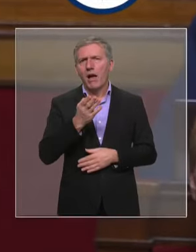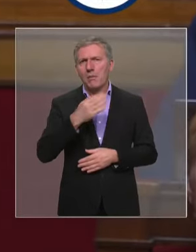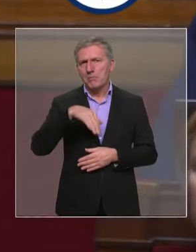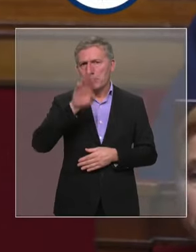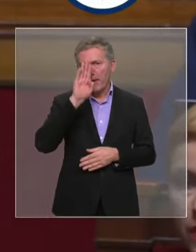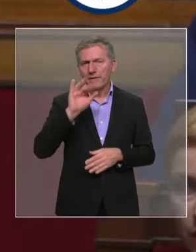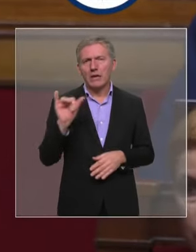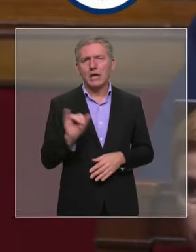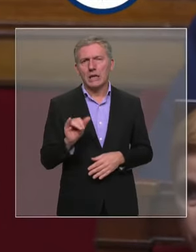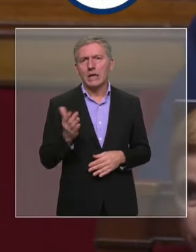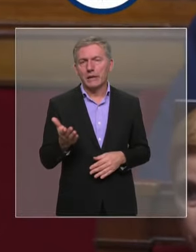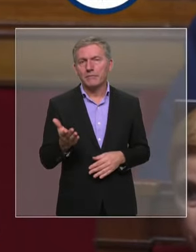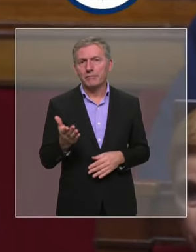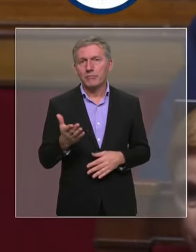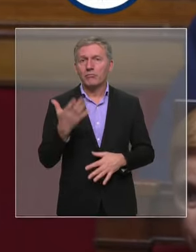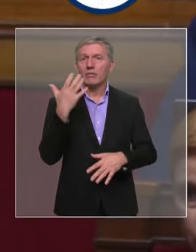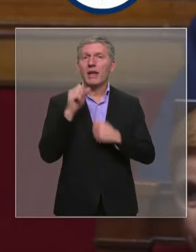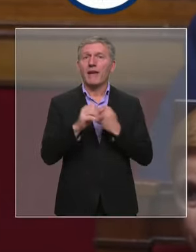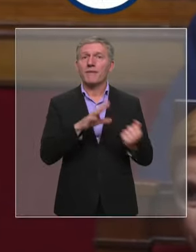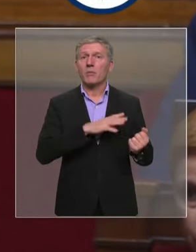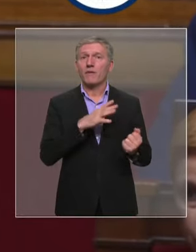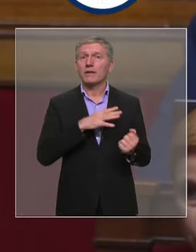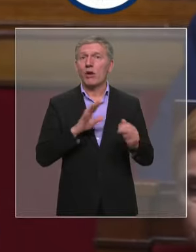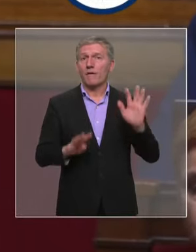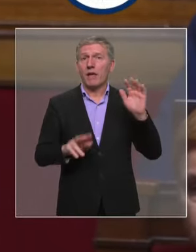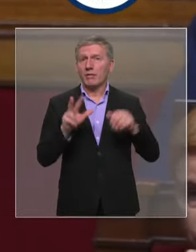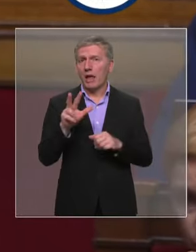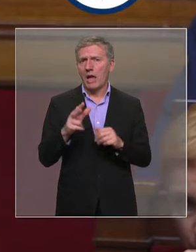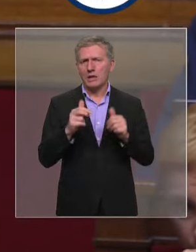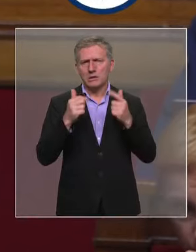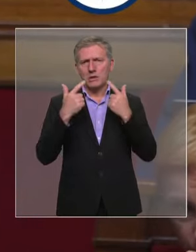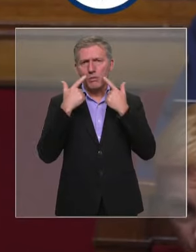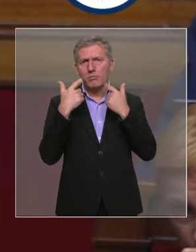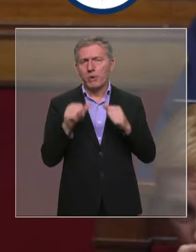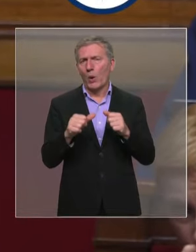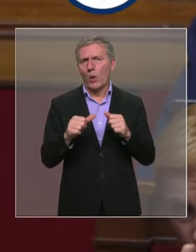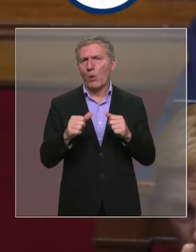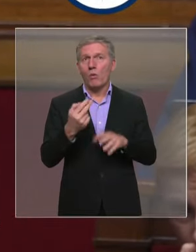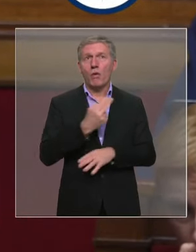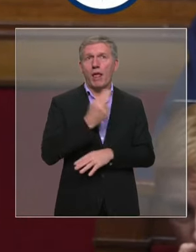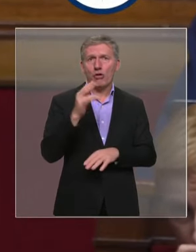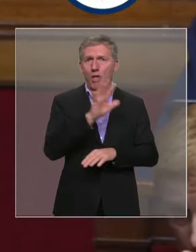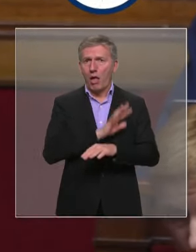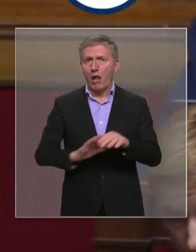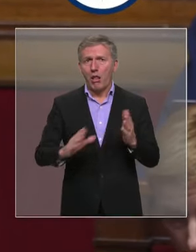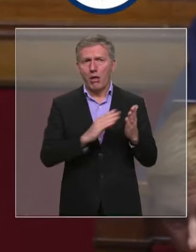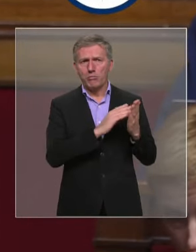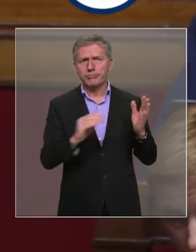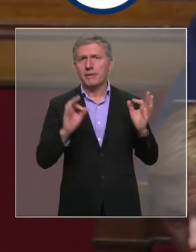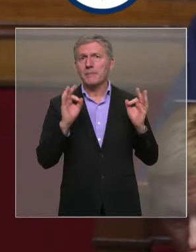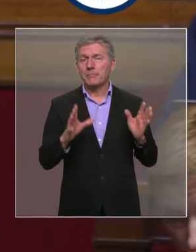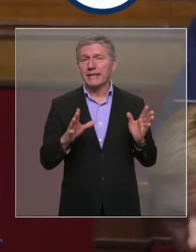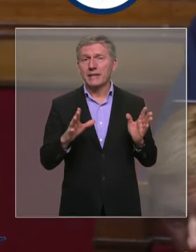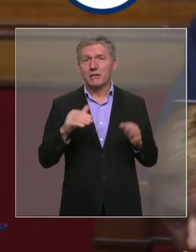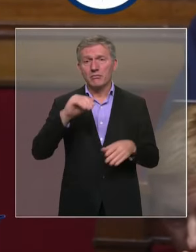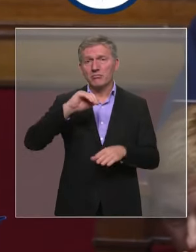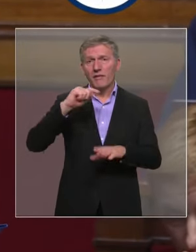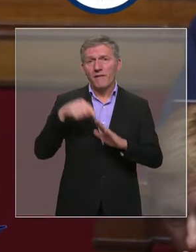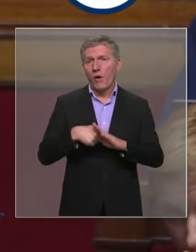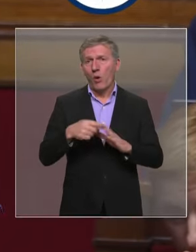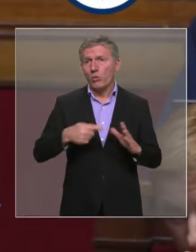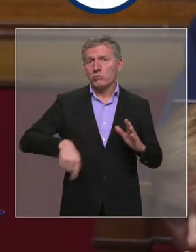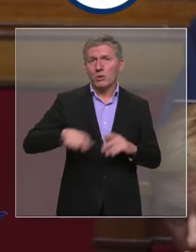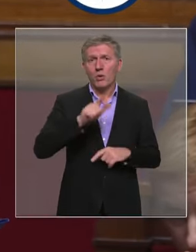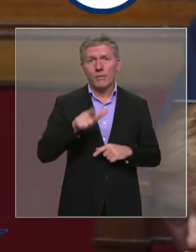Madame la ministre, la grève des professeurs du 93 traduit un mouvement de fond et elle a une portée nationale. Elle fait partout l'objet d'une profonde sympathie parce que